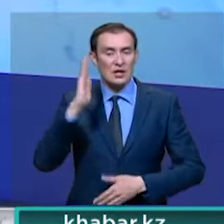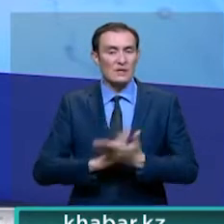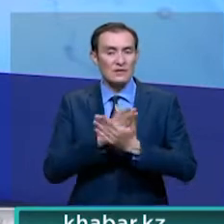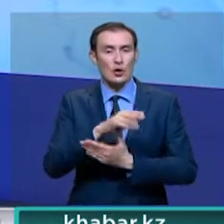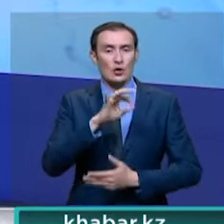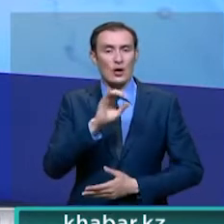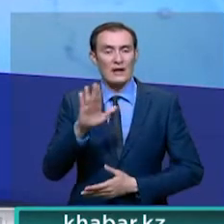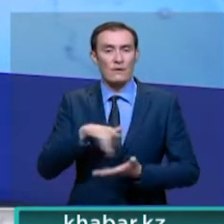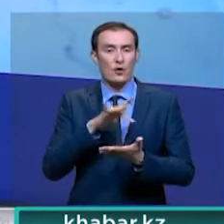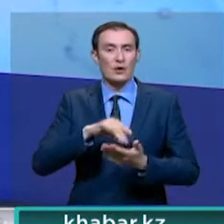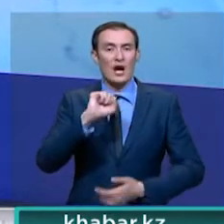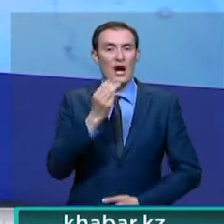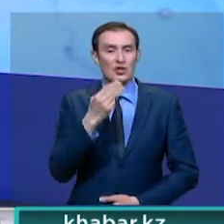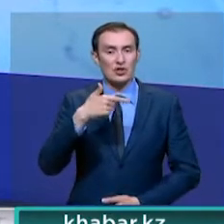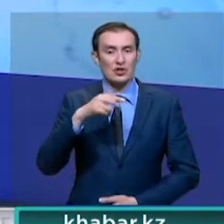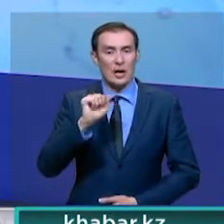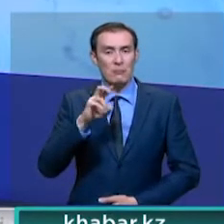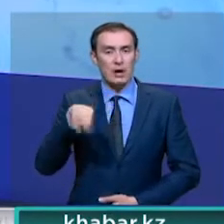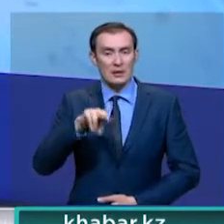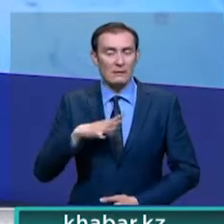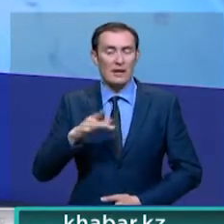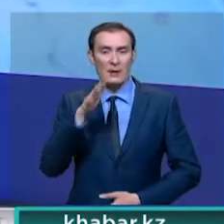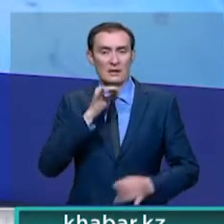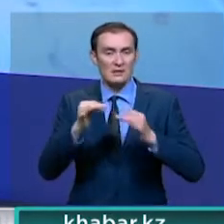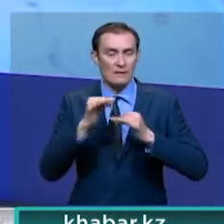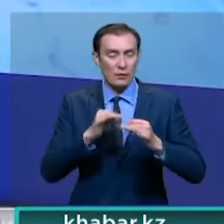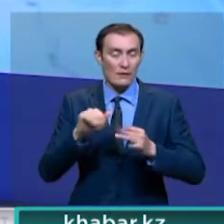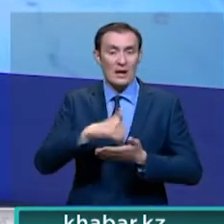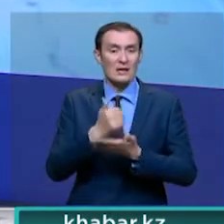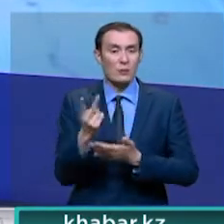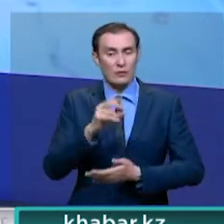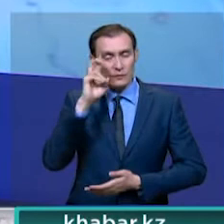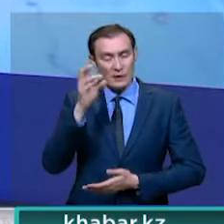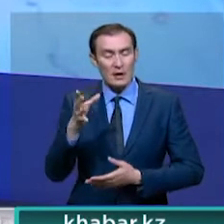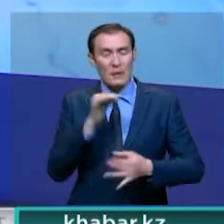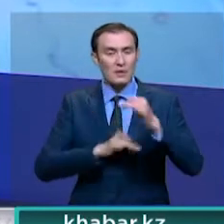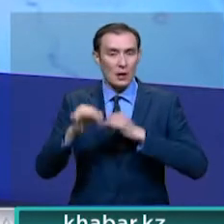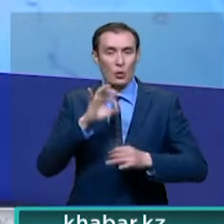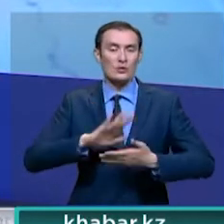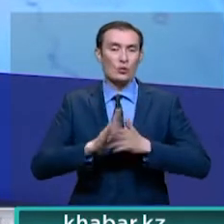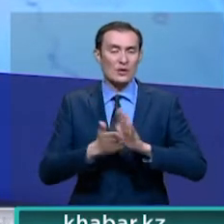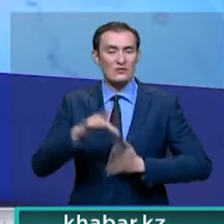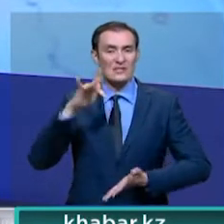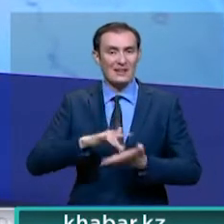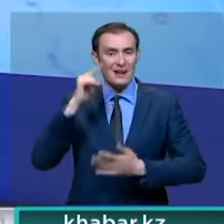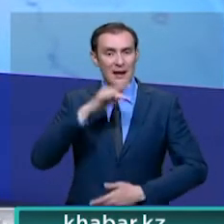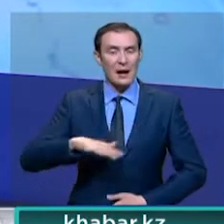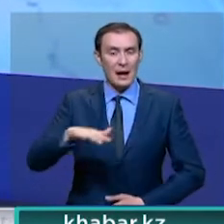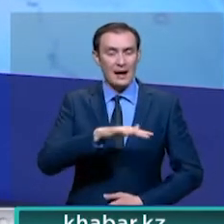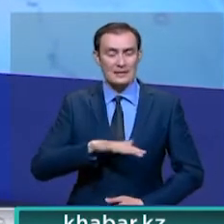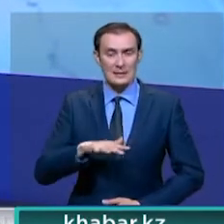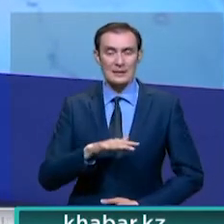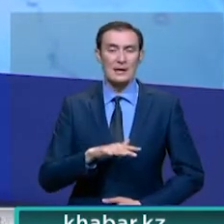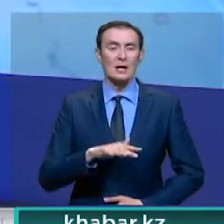такая ваш хабад во время разговора лидеры и казахстана и узбекистана обменялись мнениями о ситуации в центрально-азиатском регионе